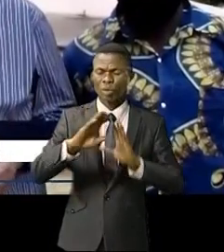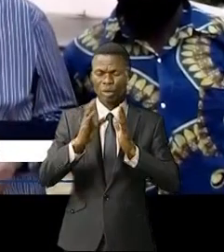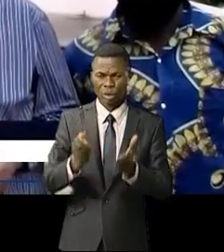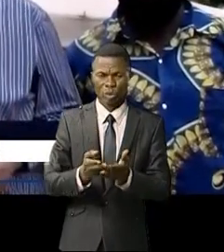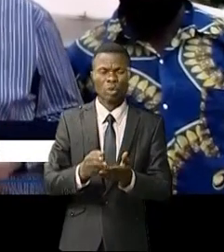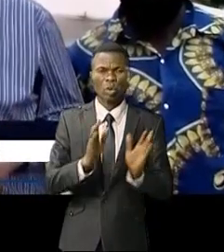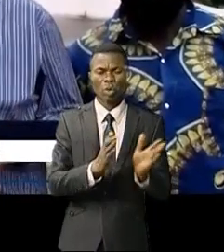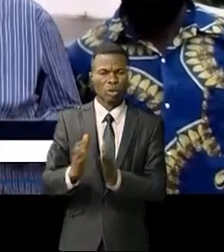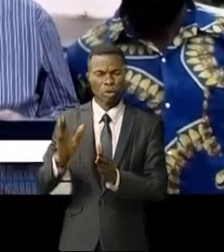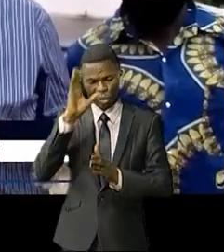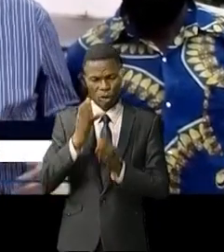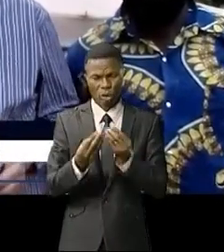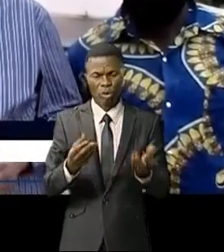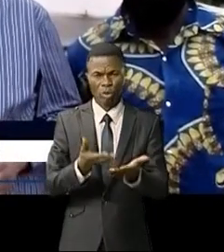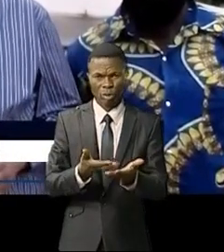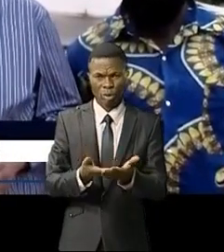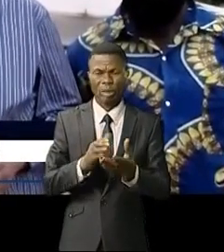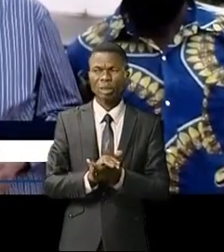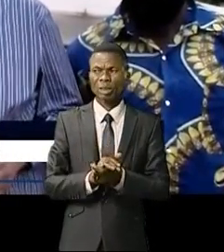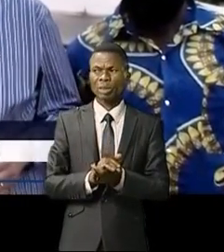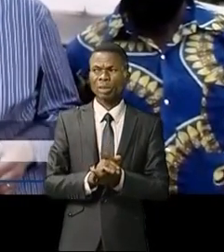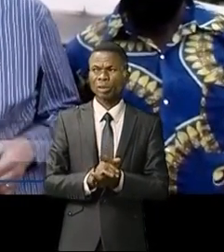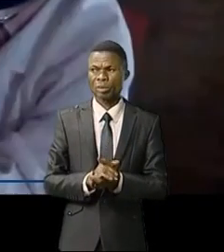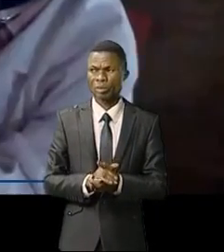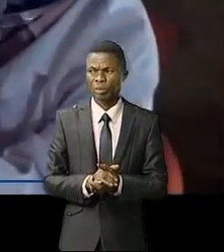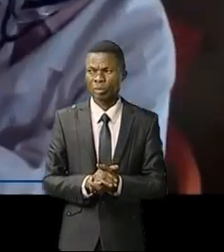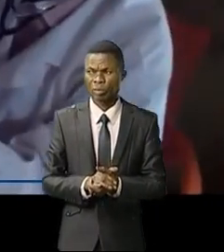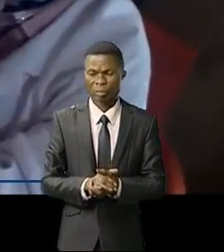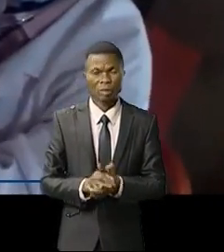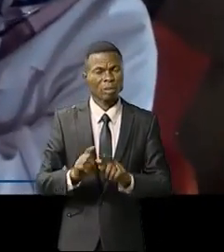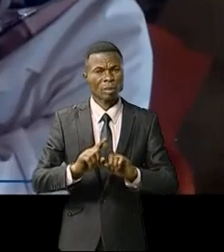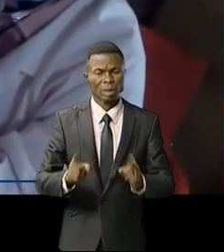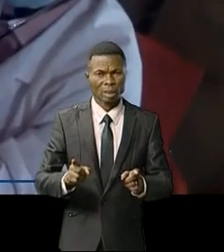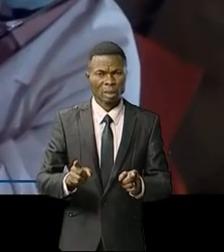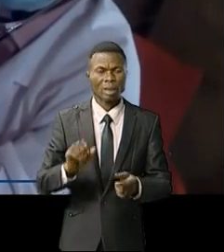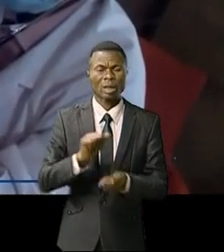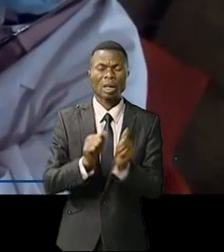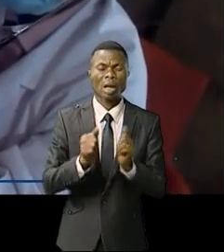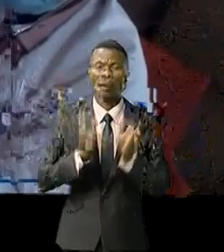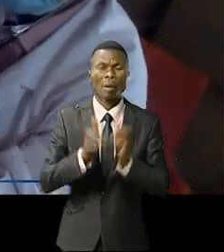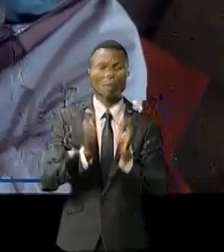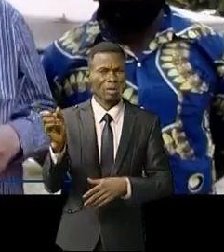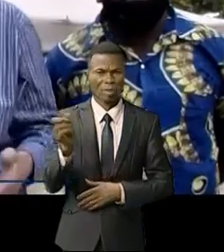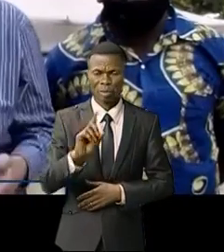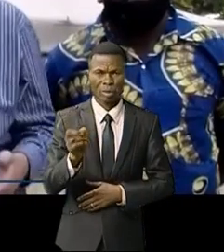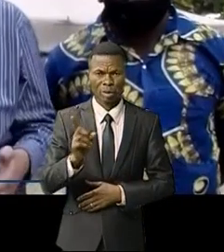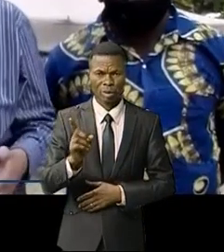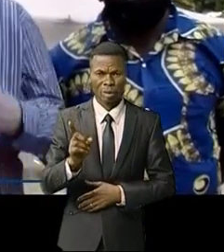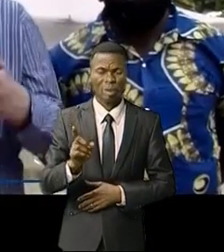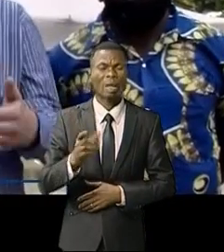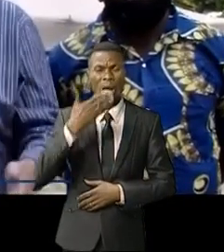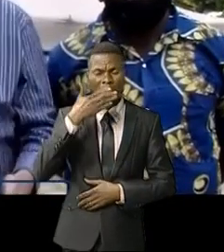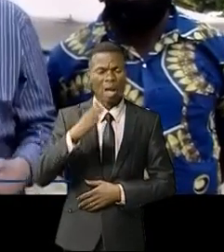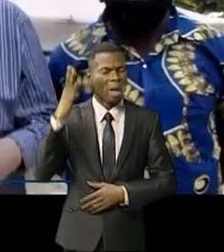nasopharyngées. Nous avons traité avec succès. Il n'y a pas eu de cas graves. Chaque patient qui passait